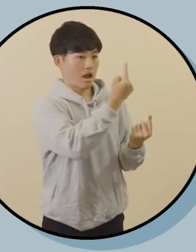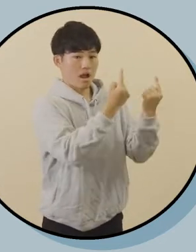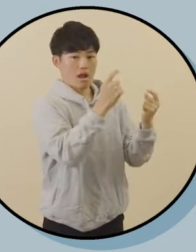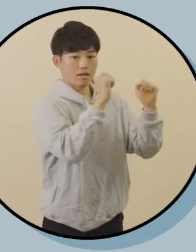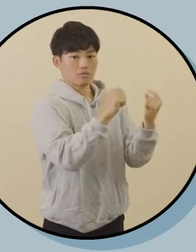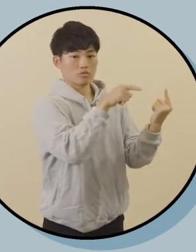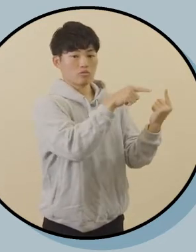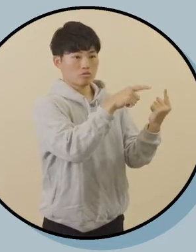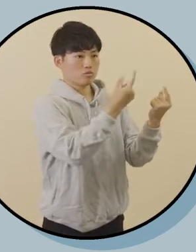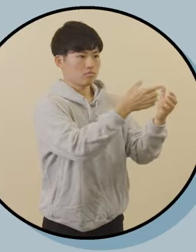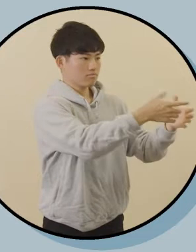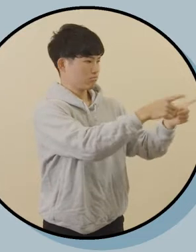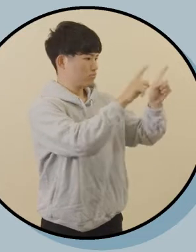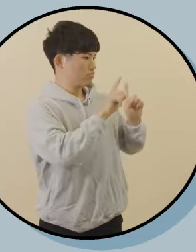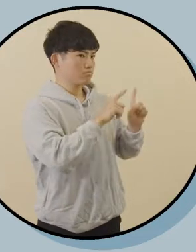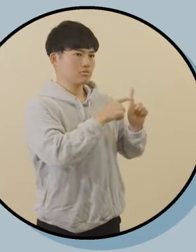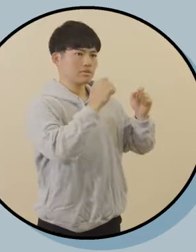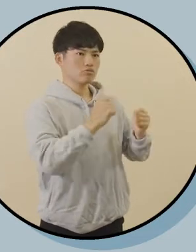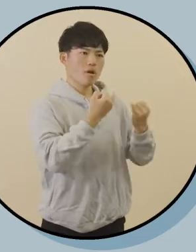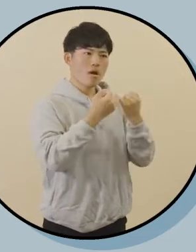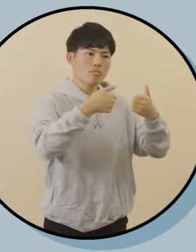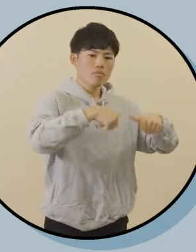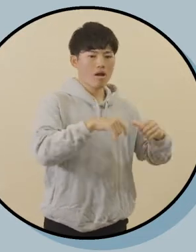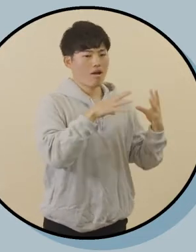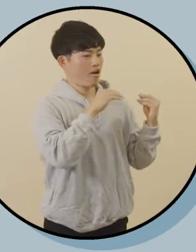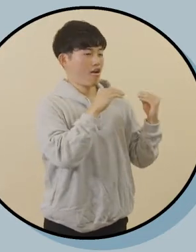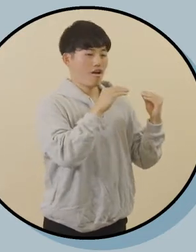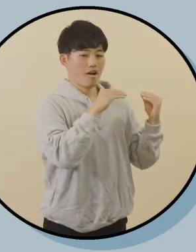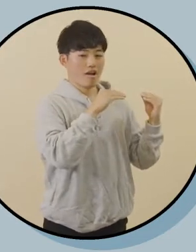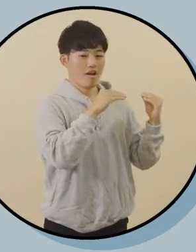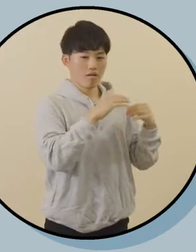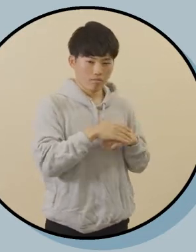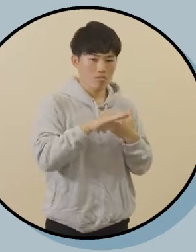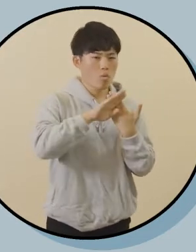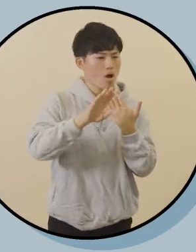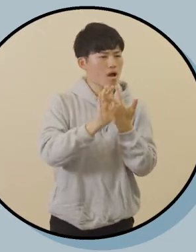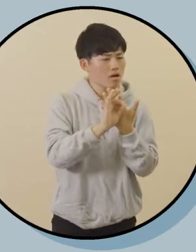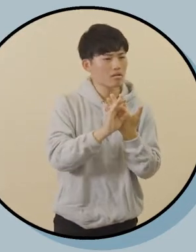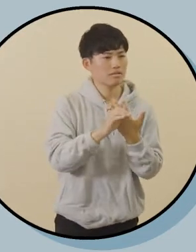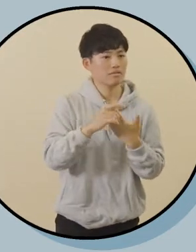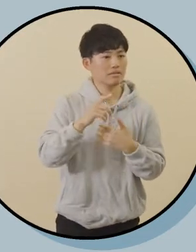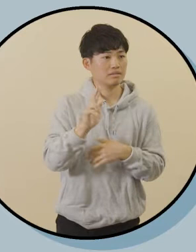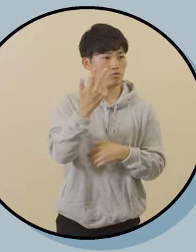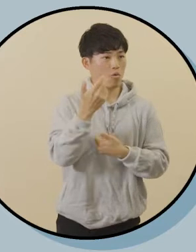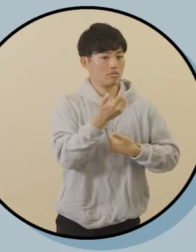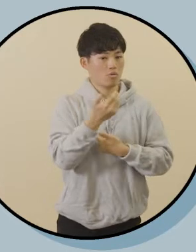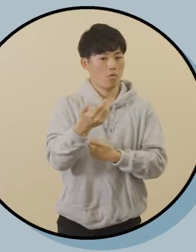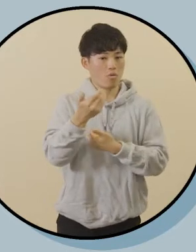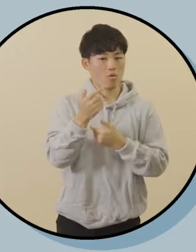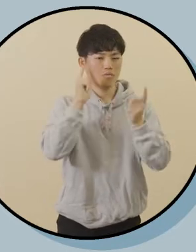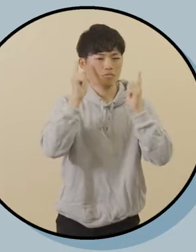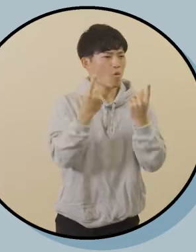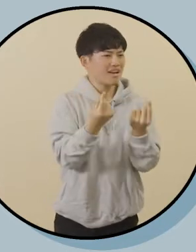語に出てくるキャラクターと、なんかさもそこにいるかのように話す。まあ例えばお人形遊びとかもそうだと思うんですけど、なん